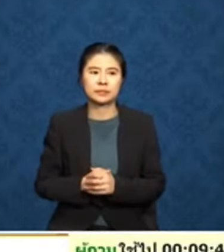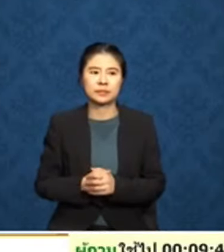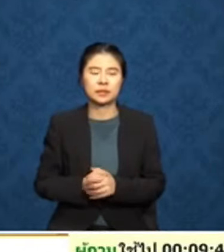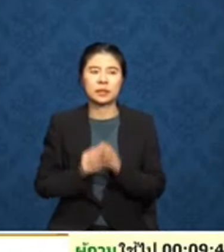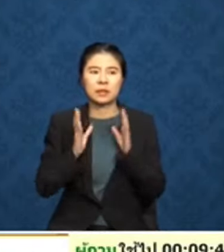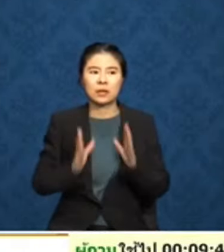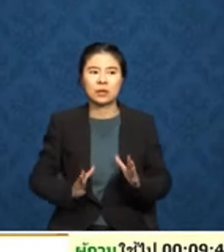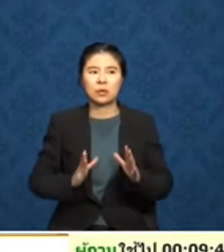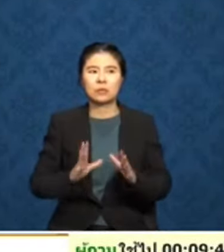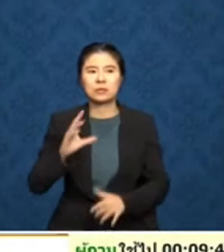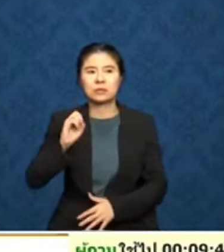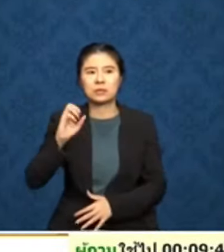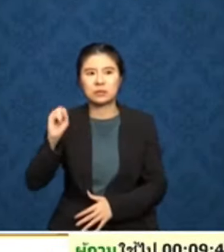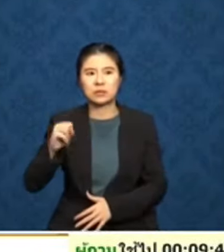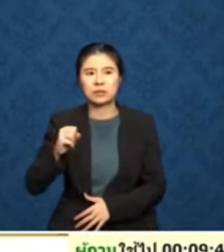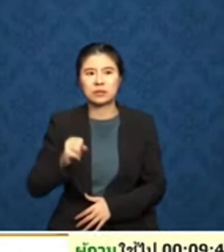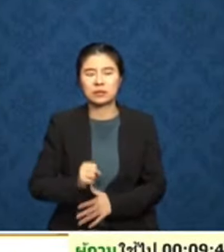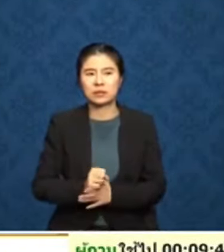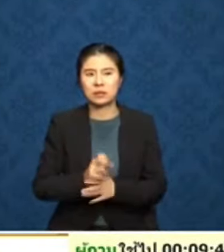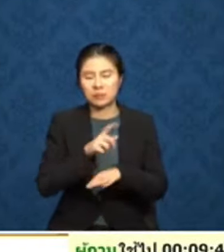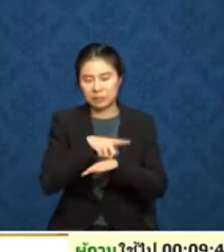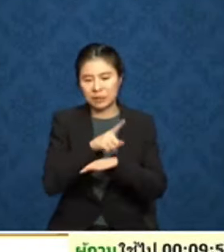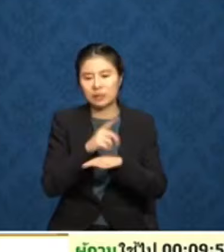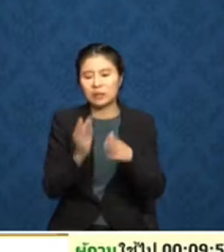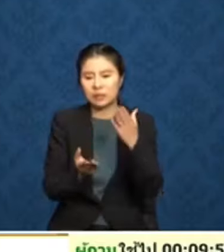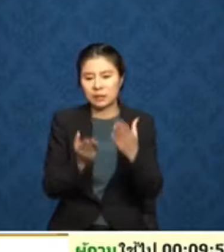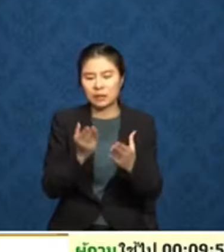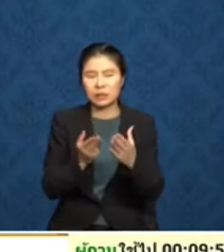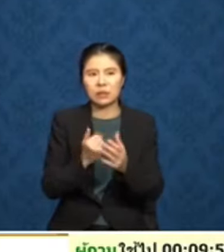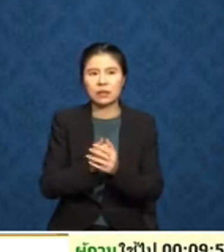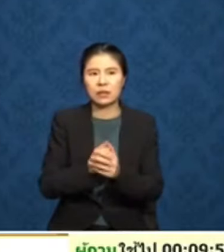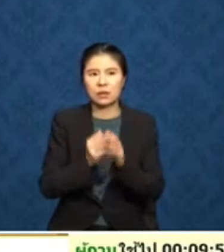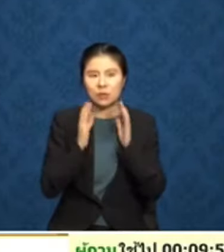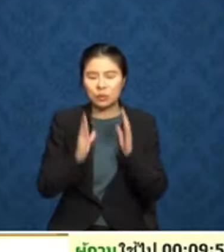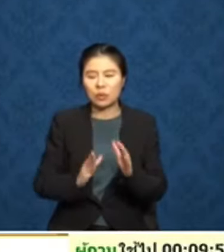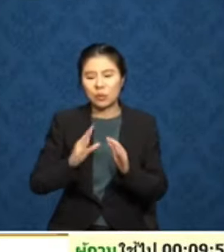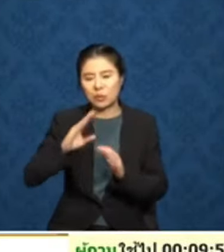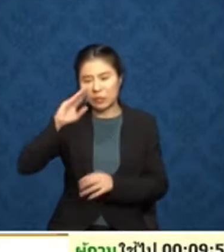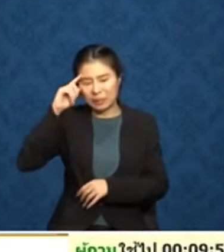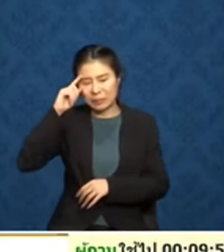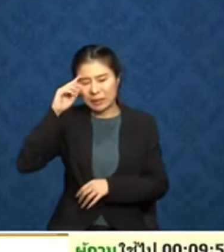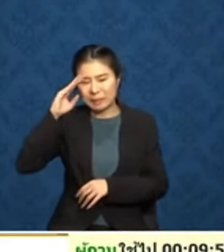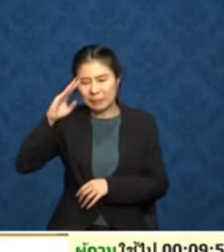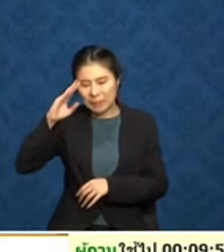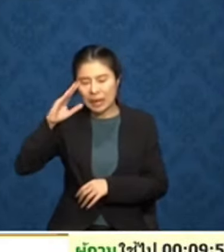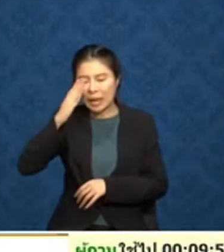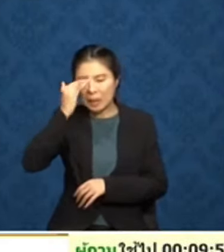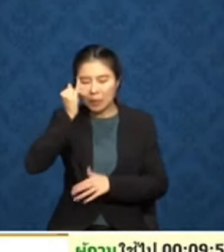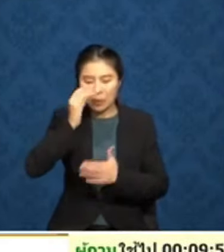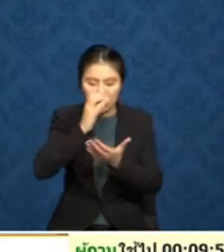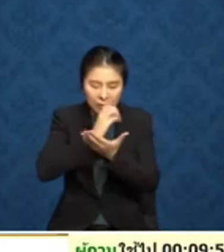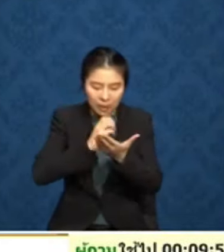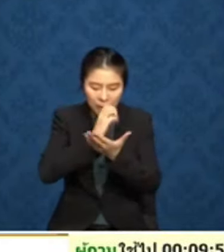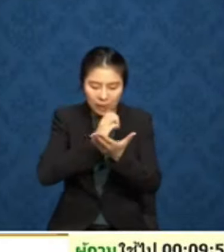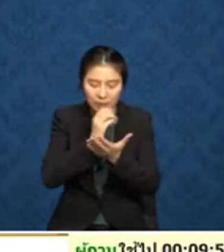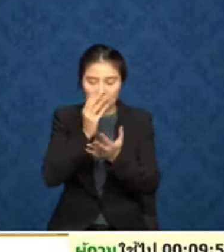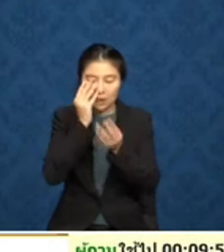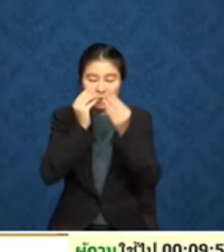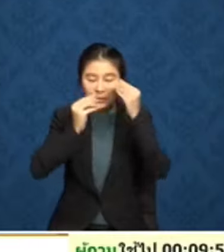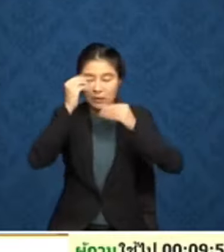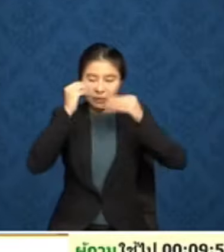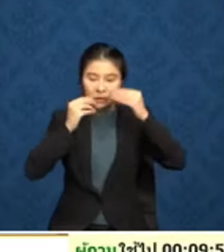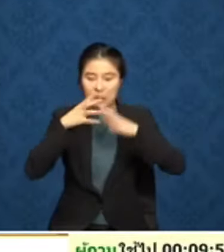เพื่อนๆสสหรือว่าในเขตของท่านประธานเองเนี่ยมีผู้ป่วยจิตเวชซึ่งเกิดจากยาเสพติดแบบนี้ที่อาละวาดแล้วก็ไ